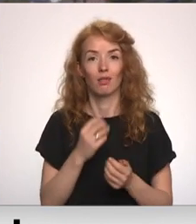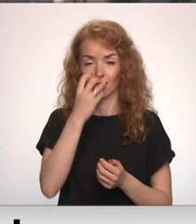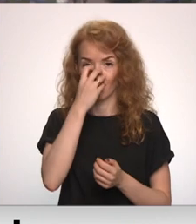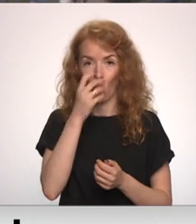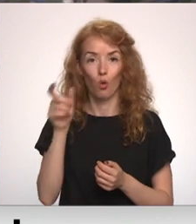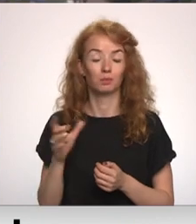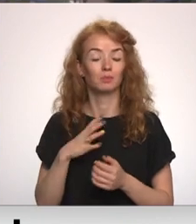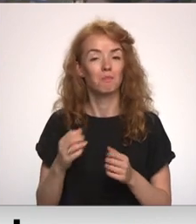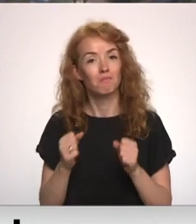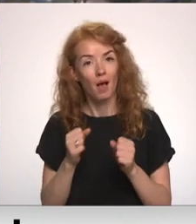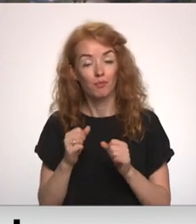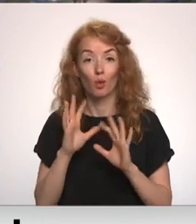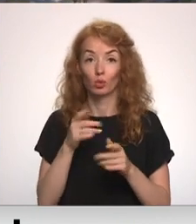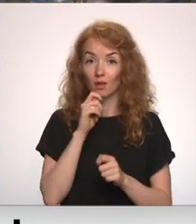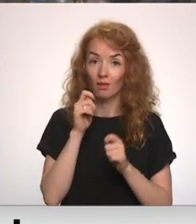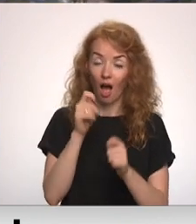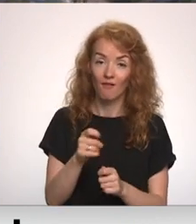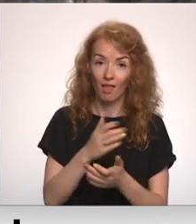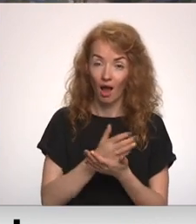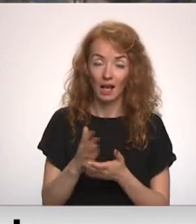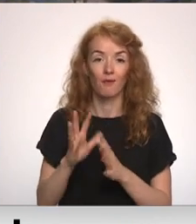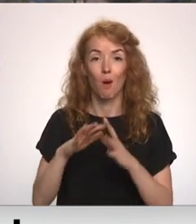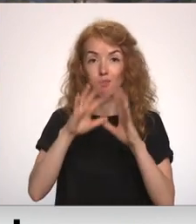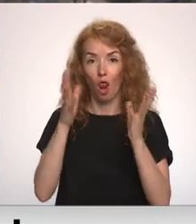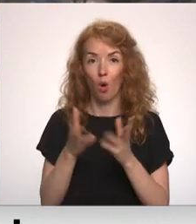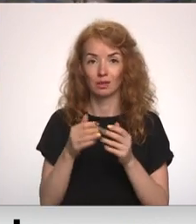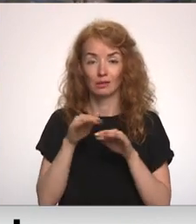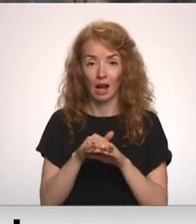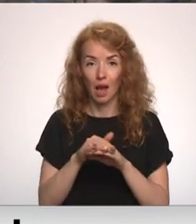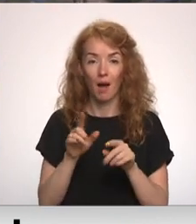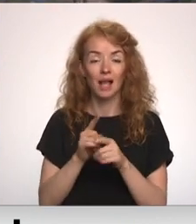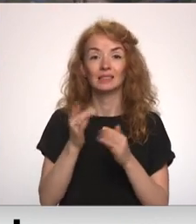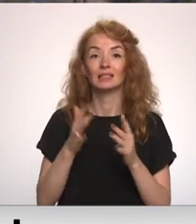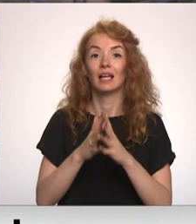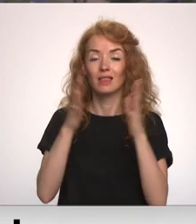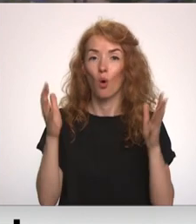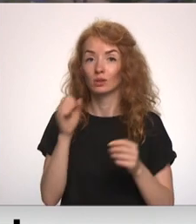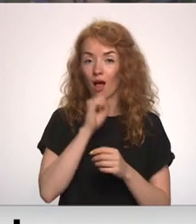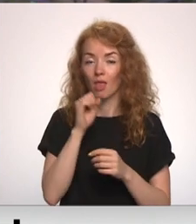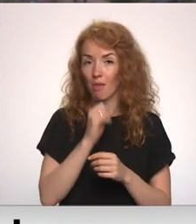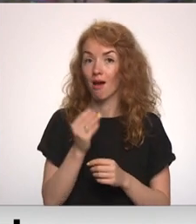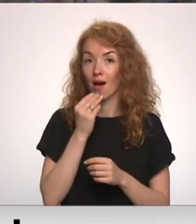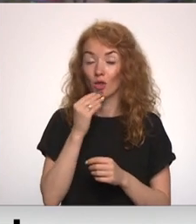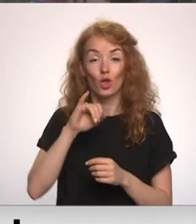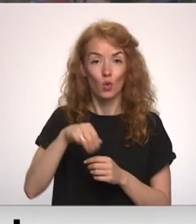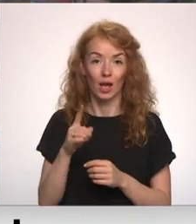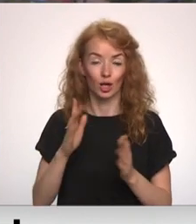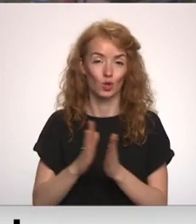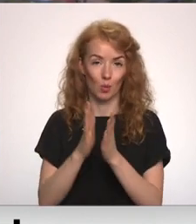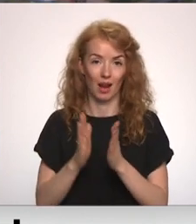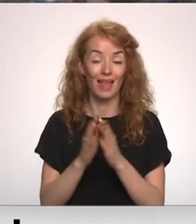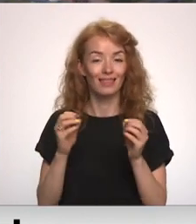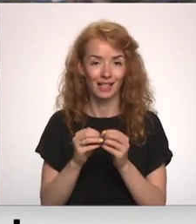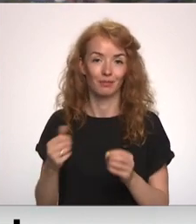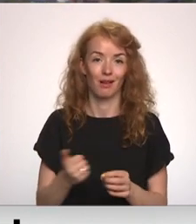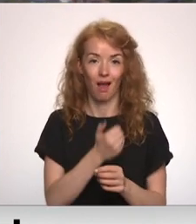būs dāvanas, vai baloni nesprāks, un cik daudz saldējuma viņam ļaus apēst, ir tik liela jubileja. 10 gadu kopš dakteris Klauns